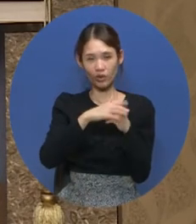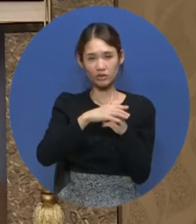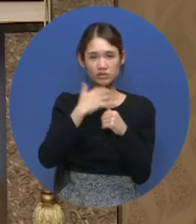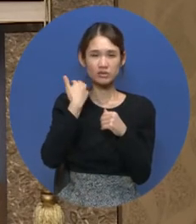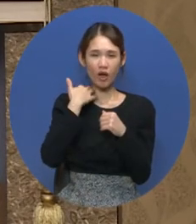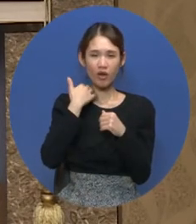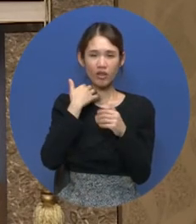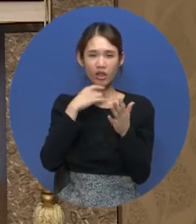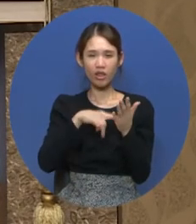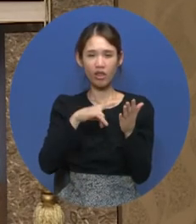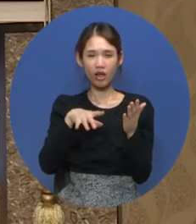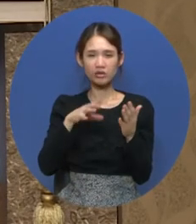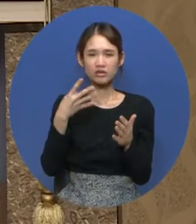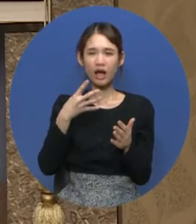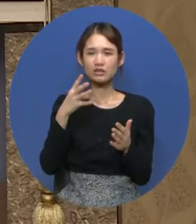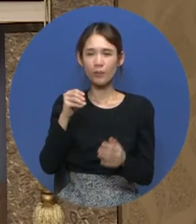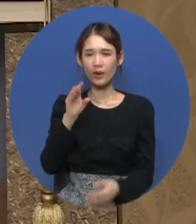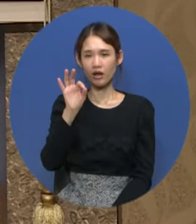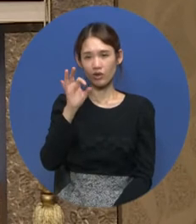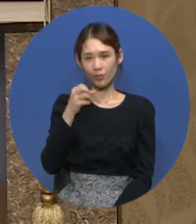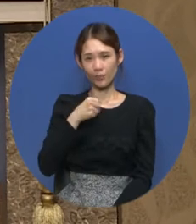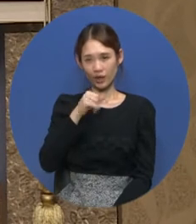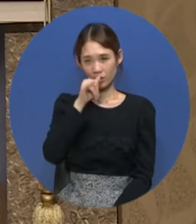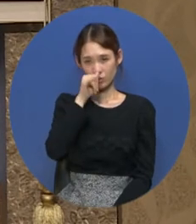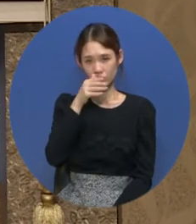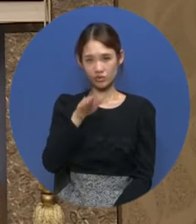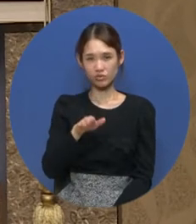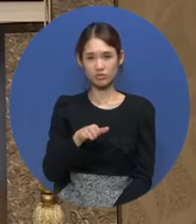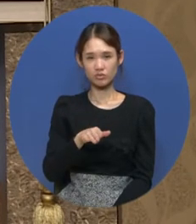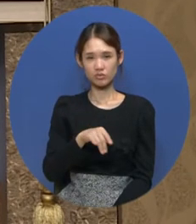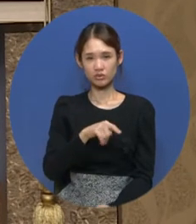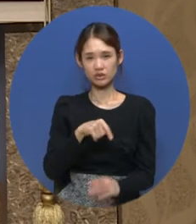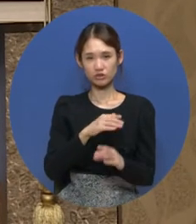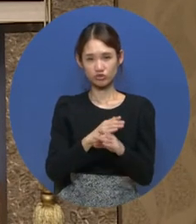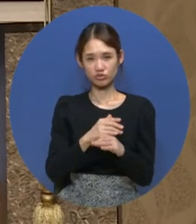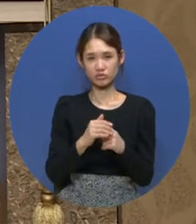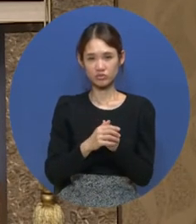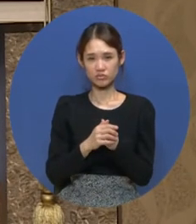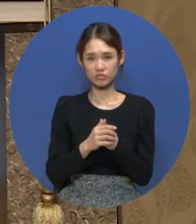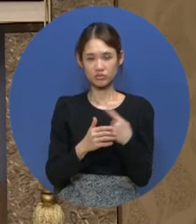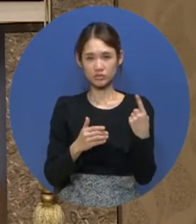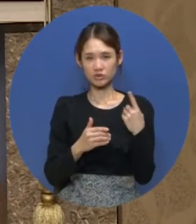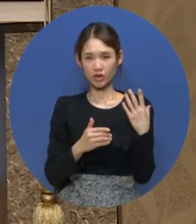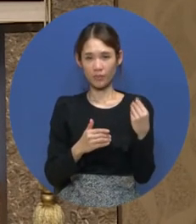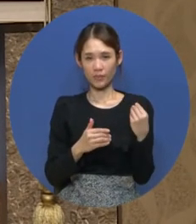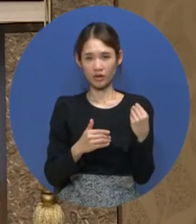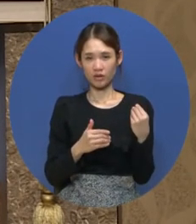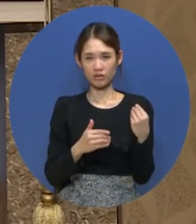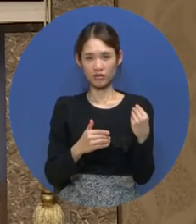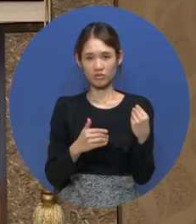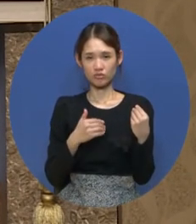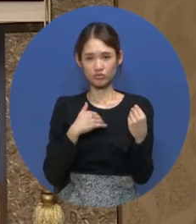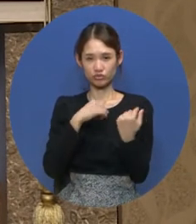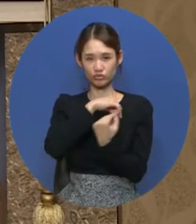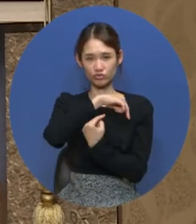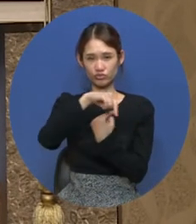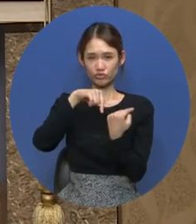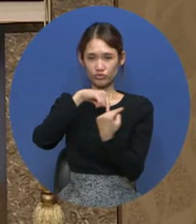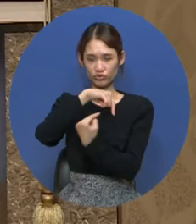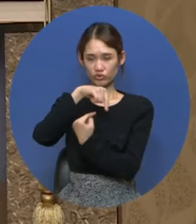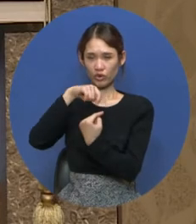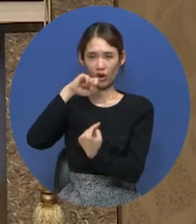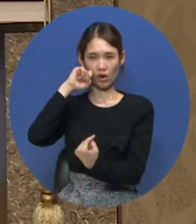없었어요 예 전체적인 4000만원 밖에 없었는데 그 중에서 그 1000만원을 우리가 어